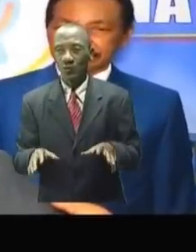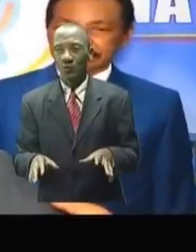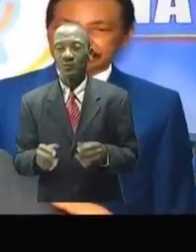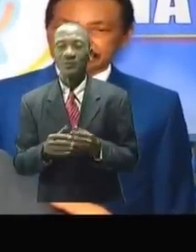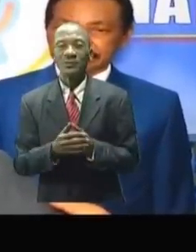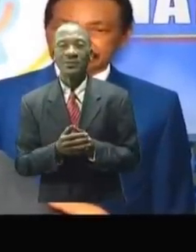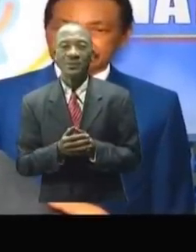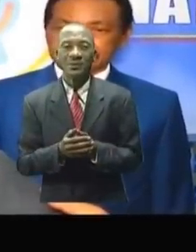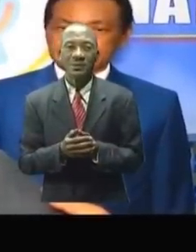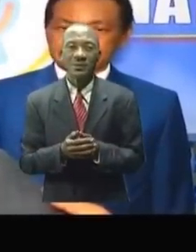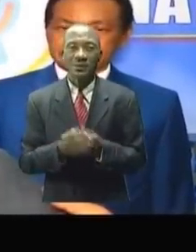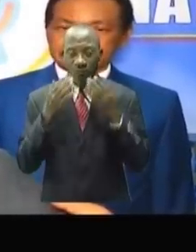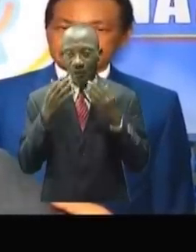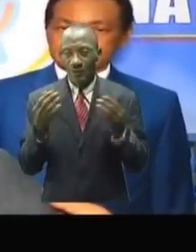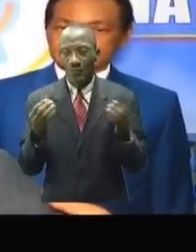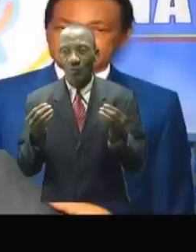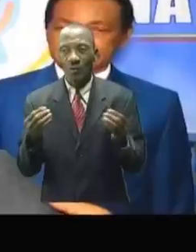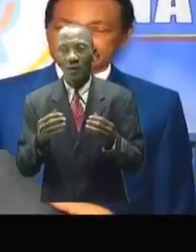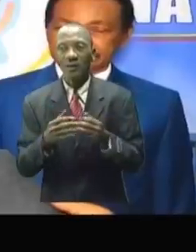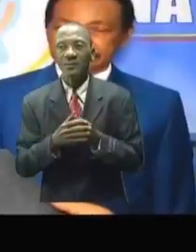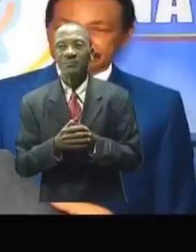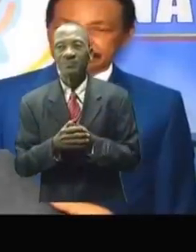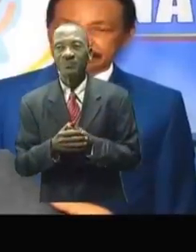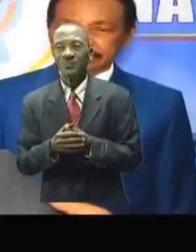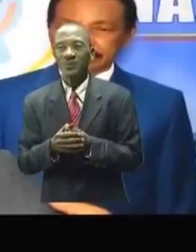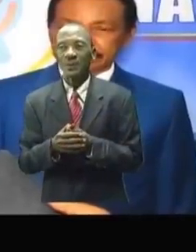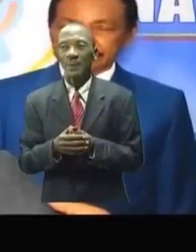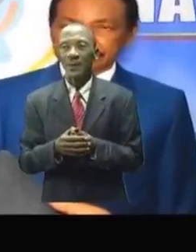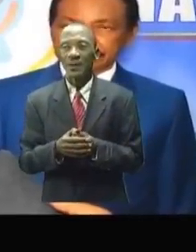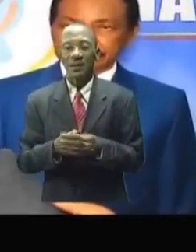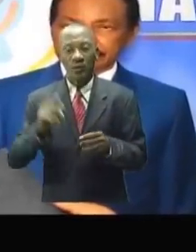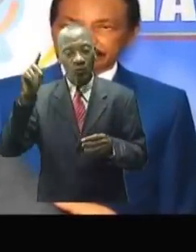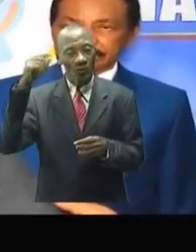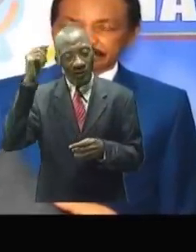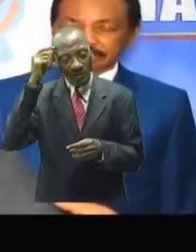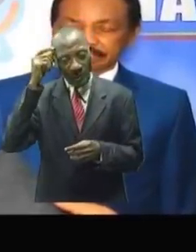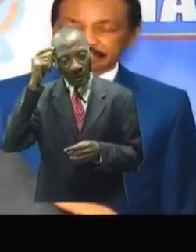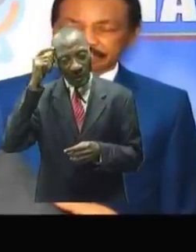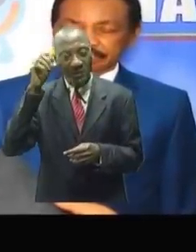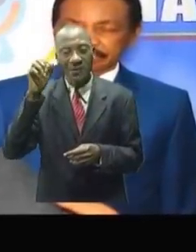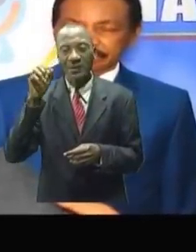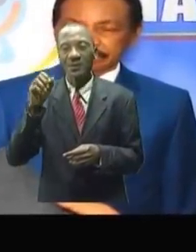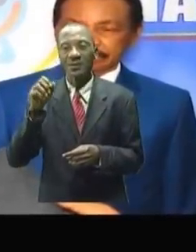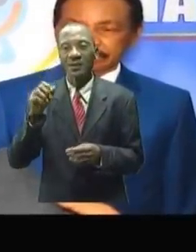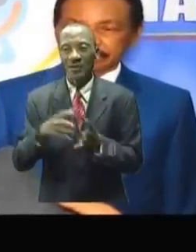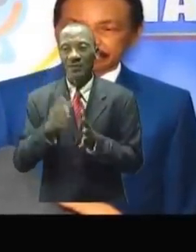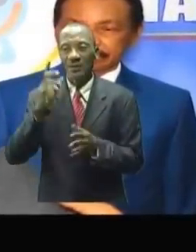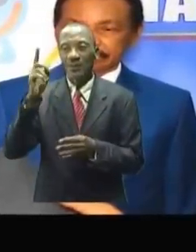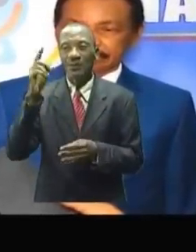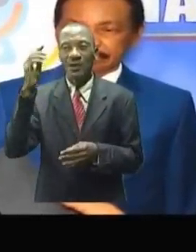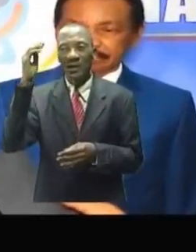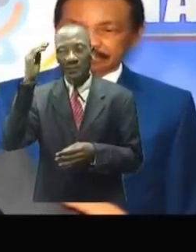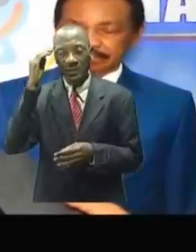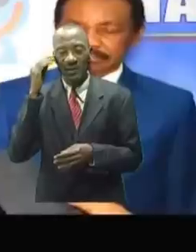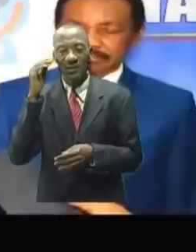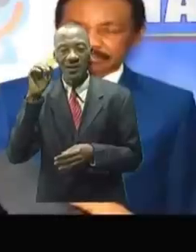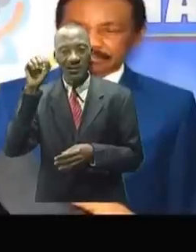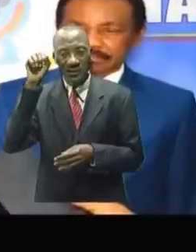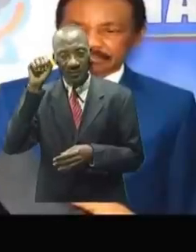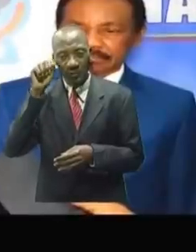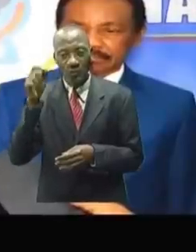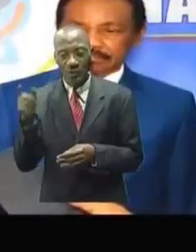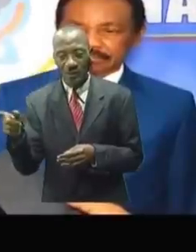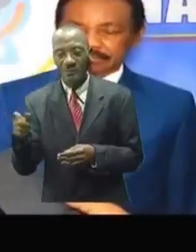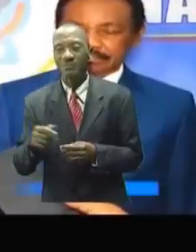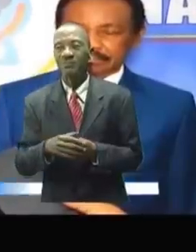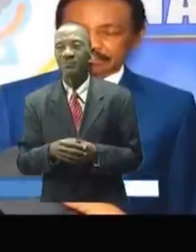qui le concerne et également c'est un document, un exercice démocratique qui vise à rendre compte et qui traduit avec un esprit de